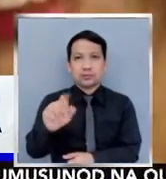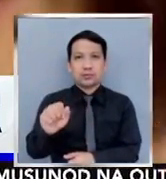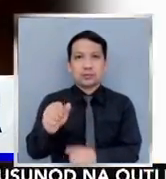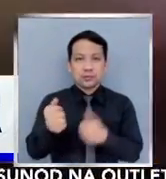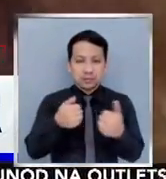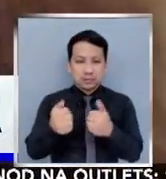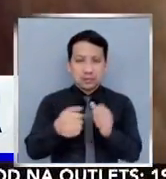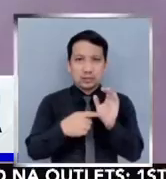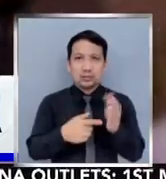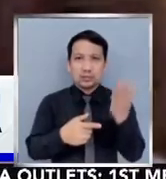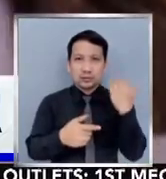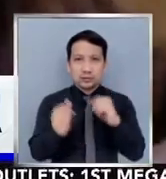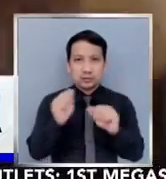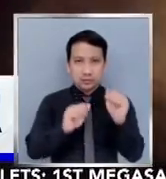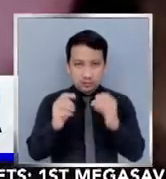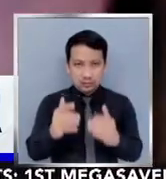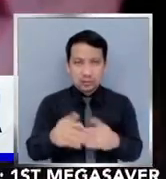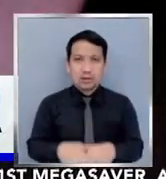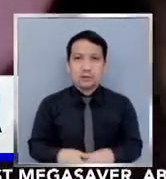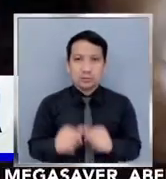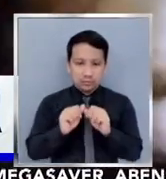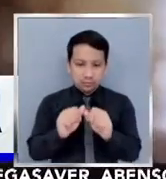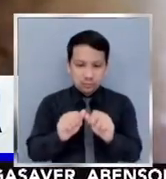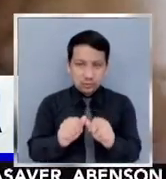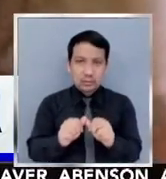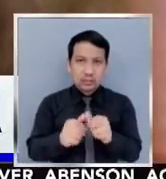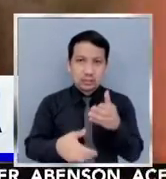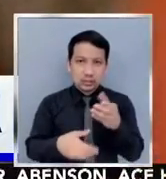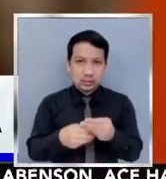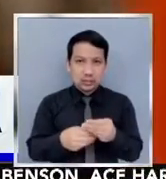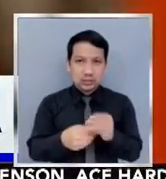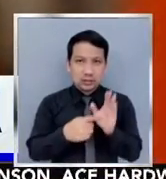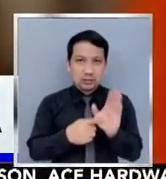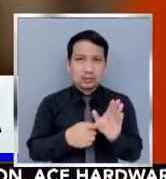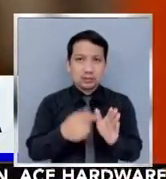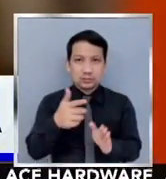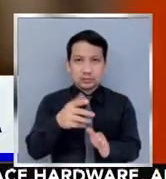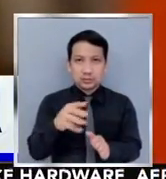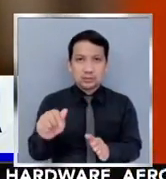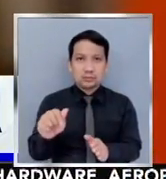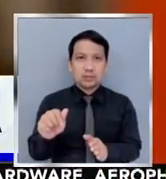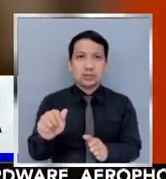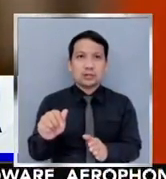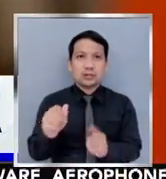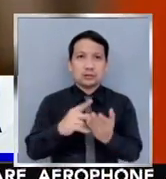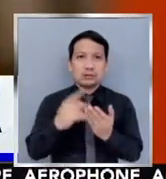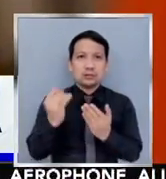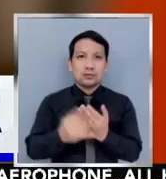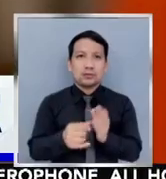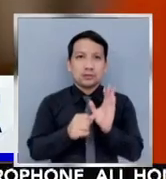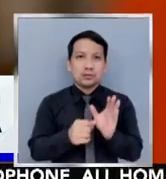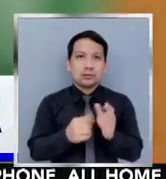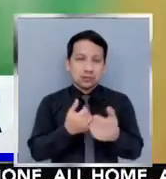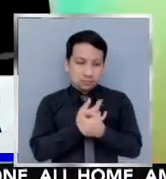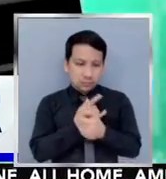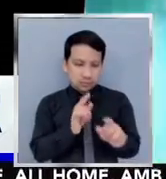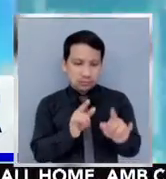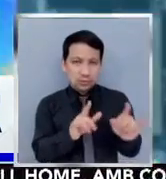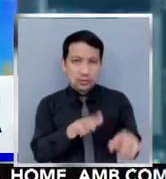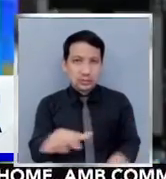Artista Break. Sunod-sunod na ang mga naging roles niya sa GMA projects, kaya't napamahal siya sa mga